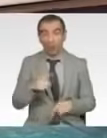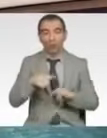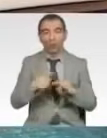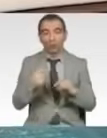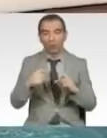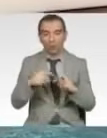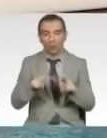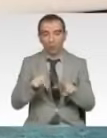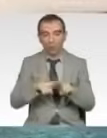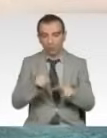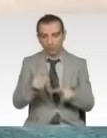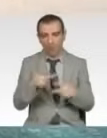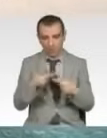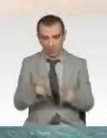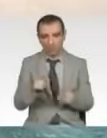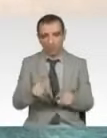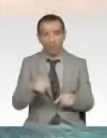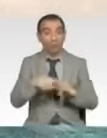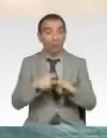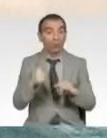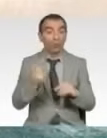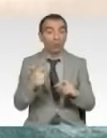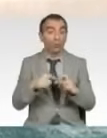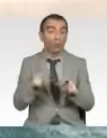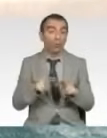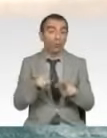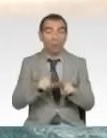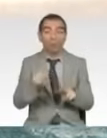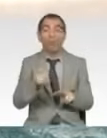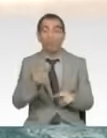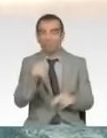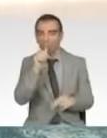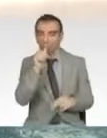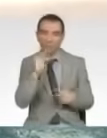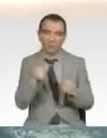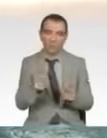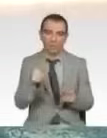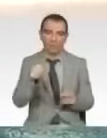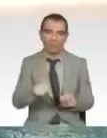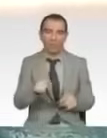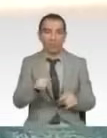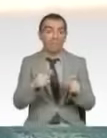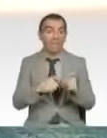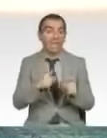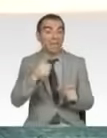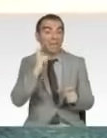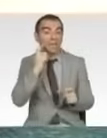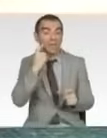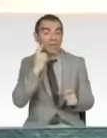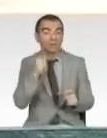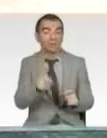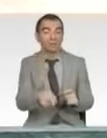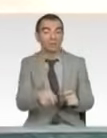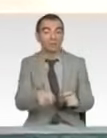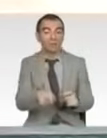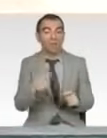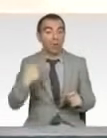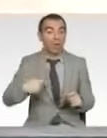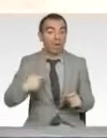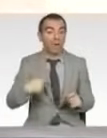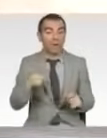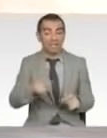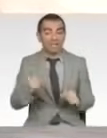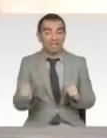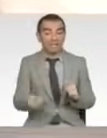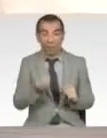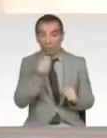hurmayla açarmış. Hurma bulamadığı zaman da suyla açarmış. Ama bu sahine tatlısında özellikle sahurda yemeyi